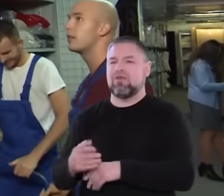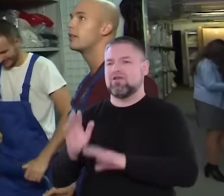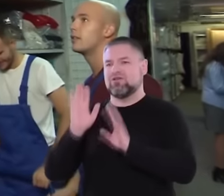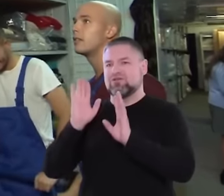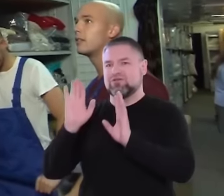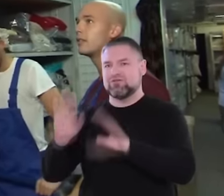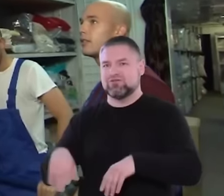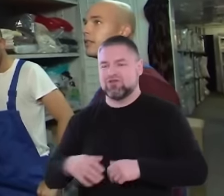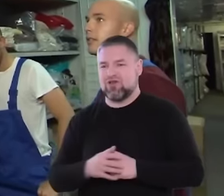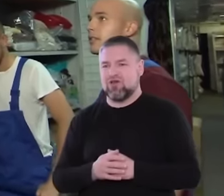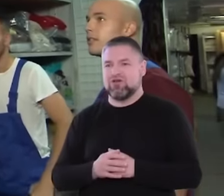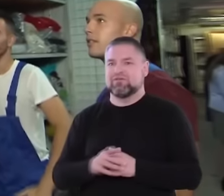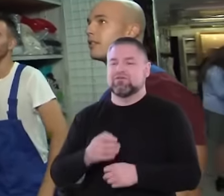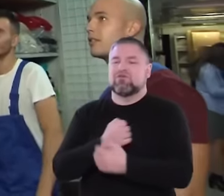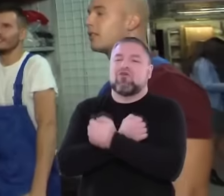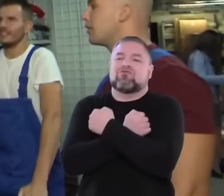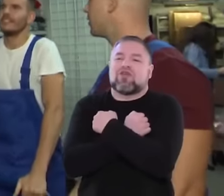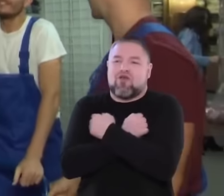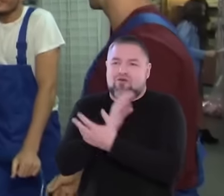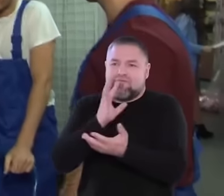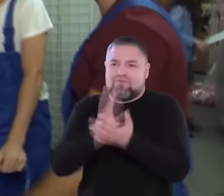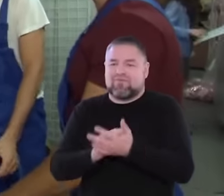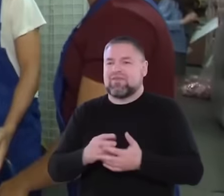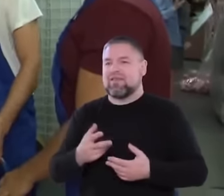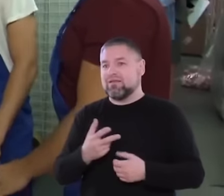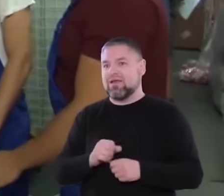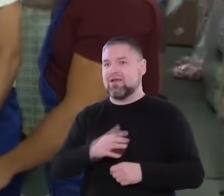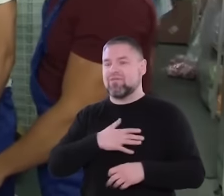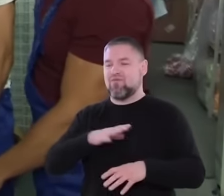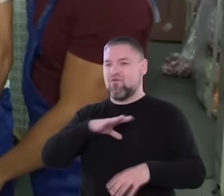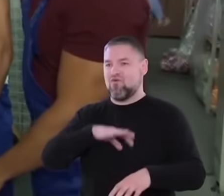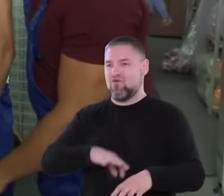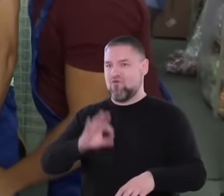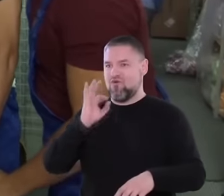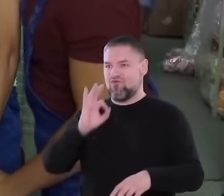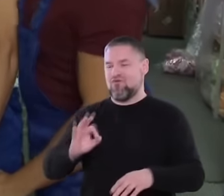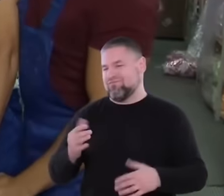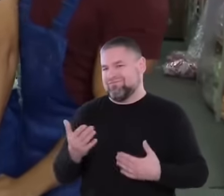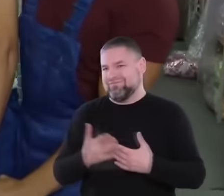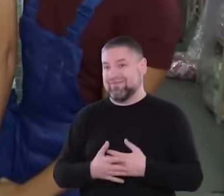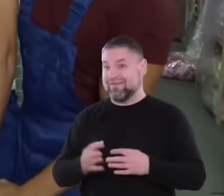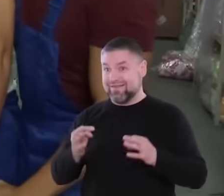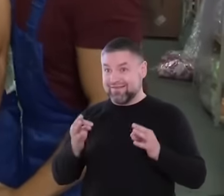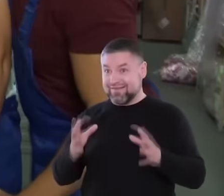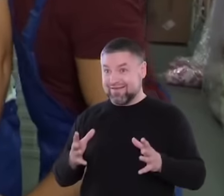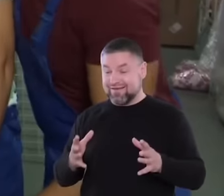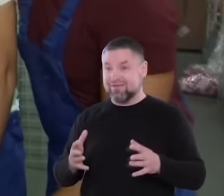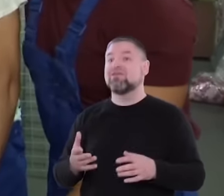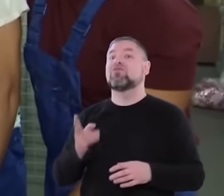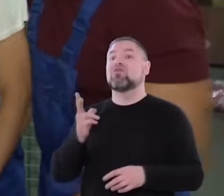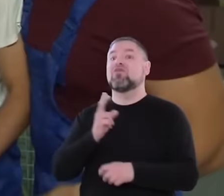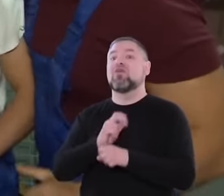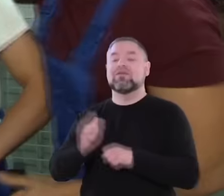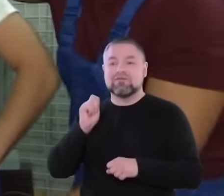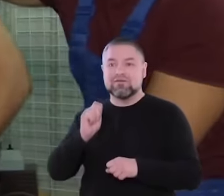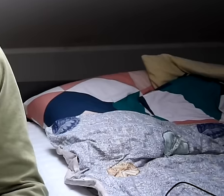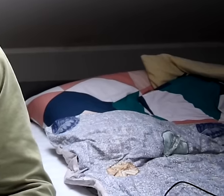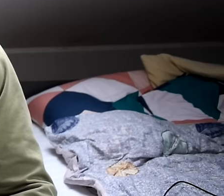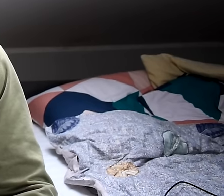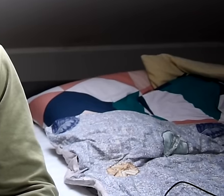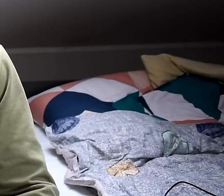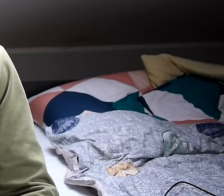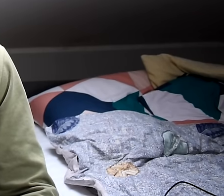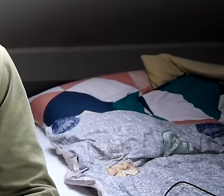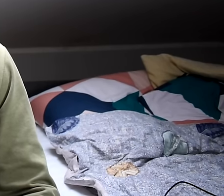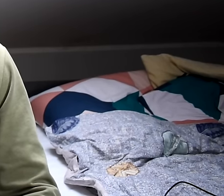mnie, znowu się zakochał. No nic, po prostu mam dobry humor i tyle. Tak? A gadaj, co to za jedno. No mów. Zaliczona?